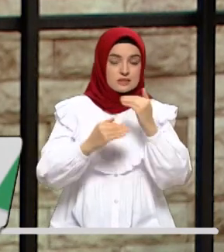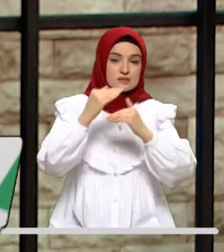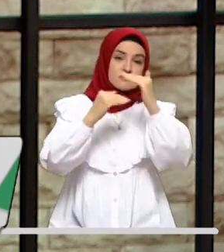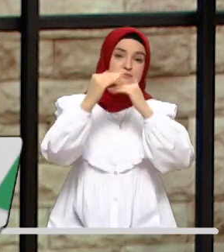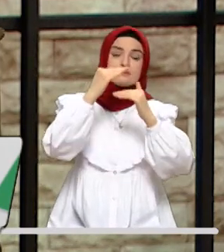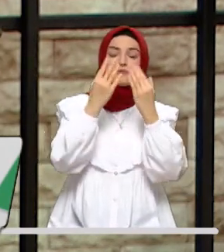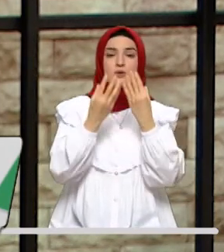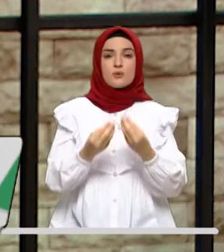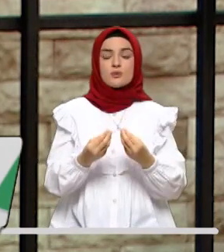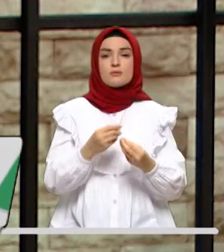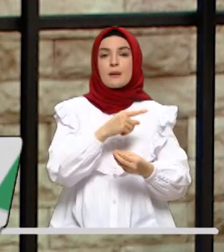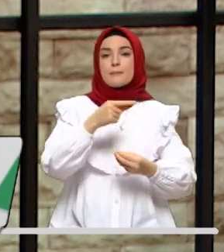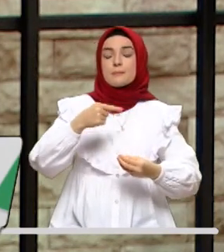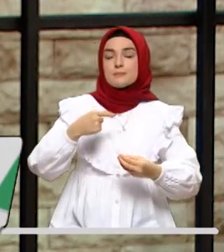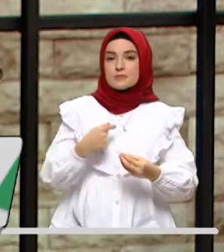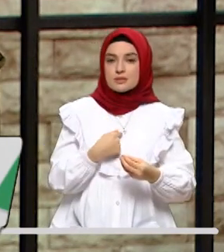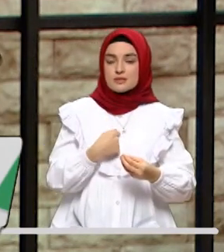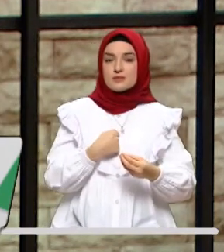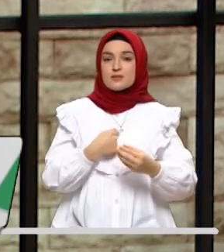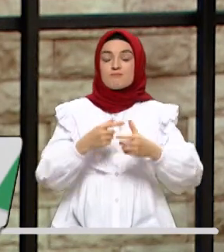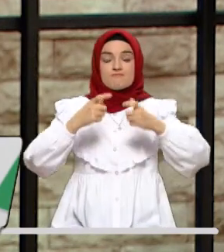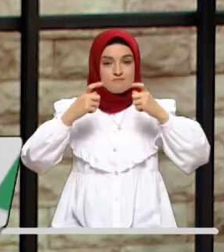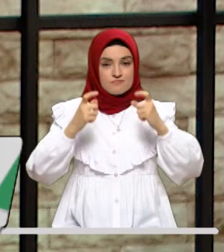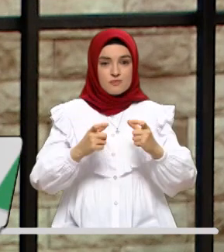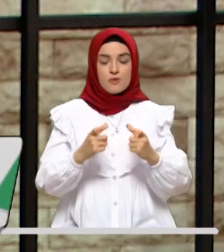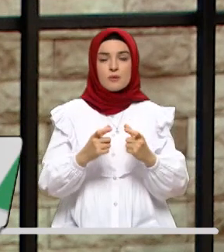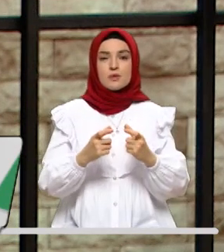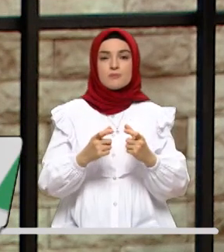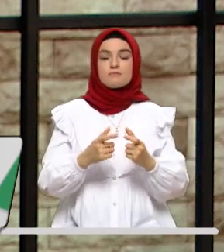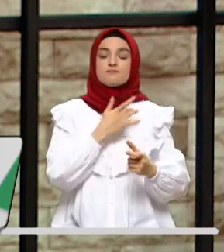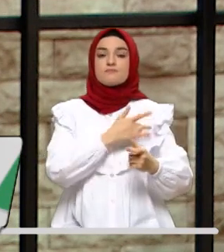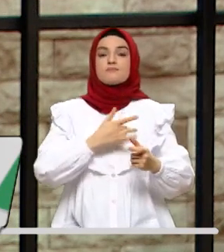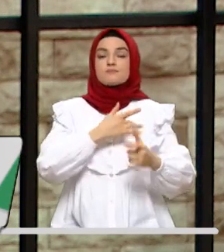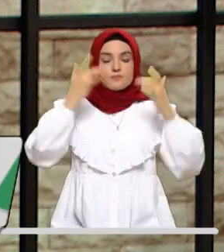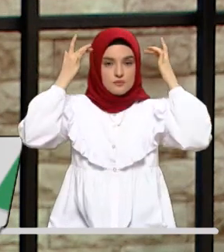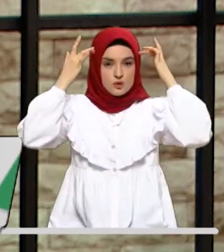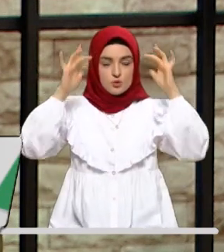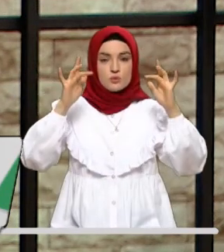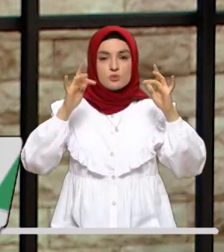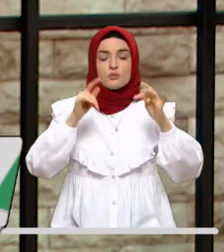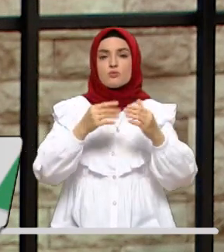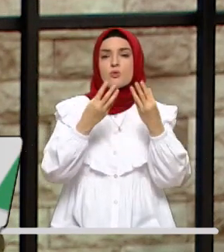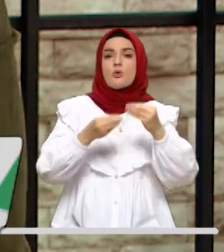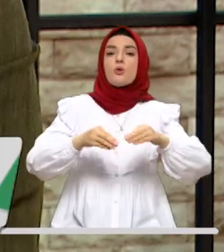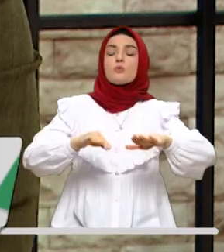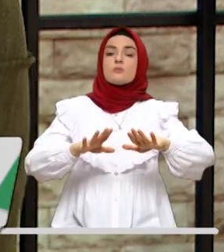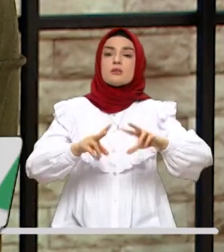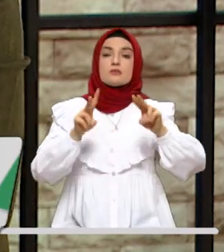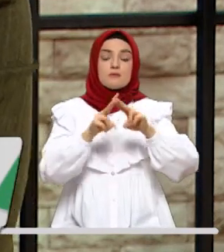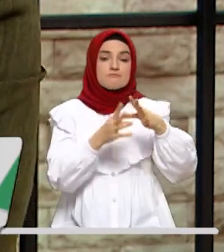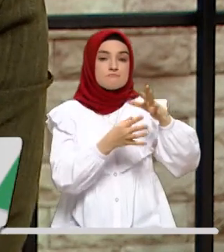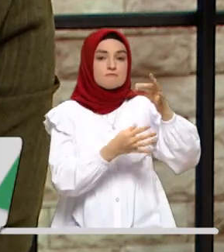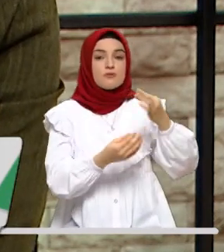zorundayız. Çünkü bizim gıdamız, temelimiz Anadolu irfanı. Anadolu irfanı olmasa Mehmet Akif